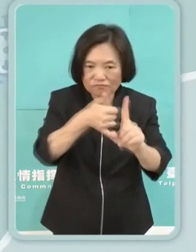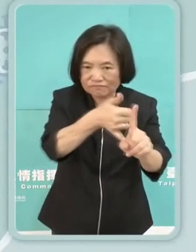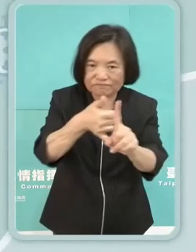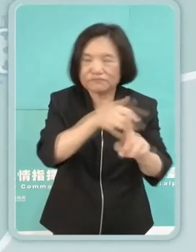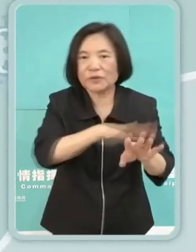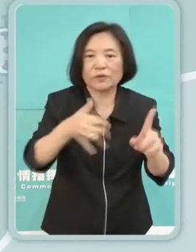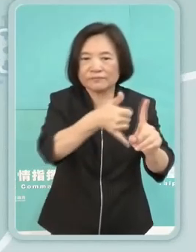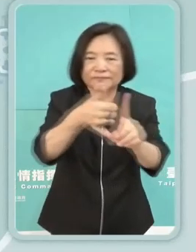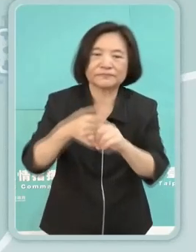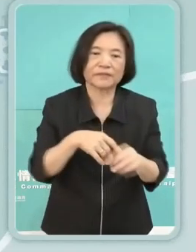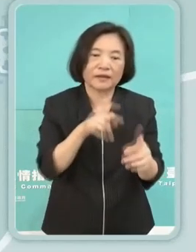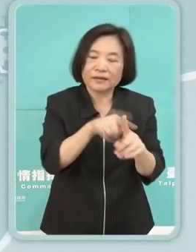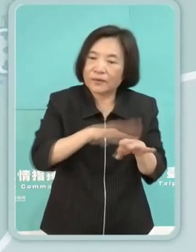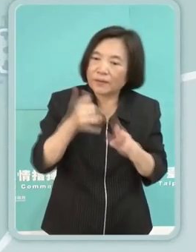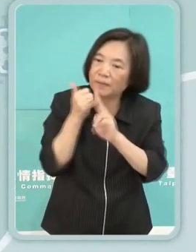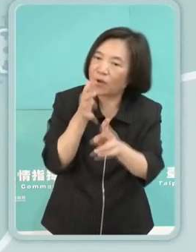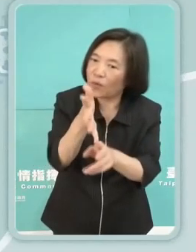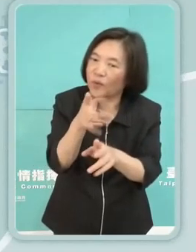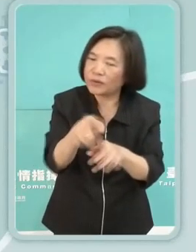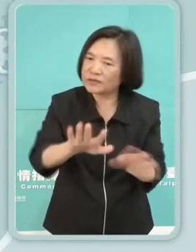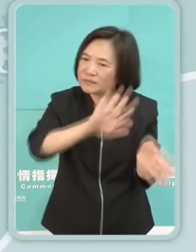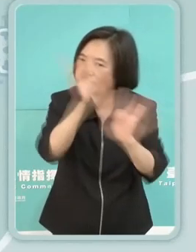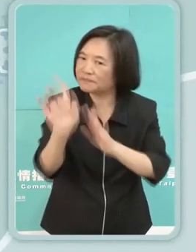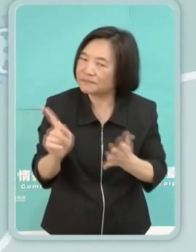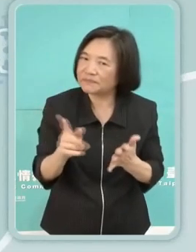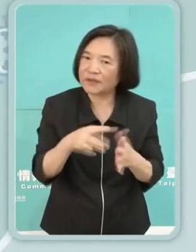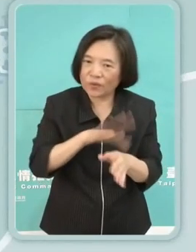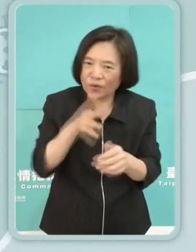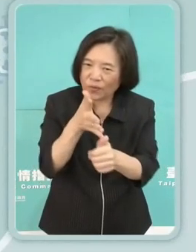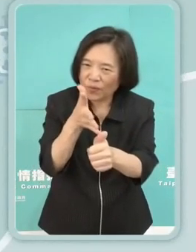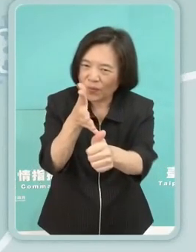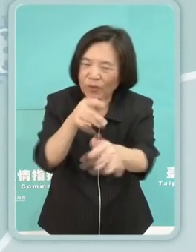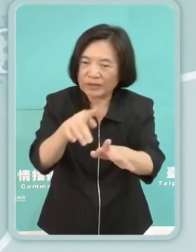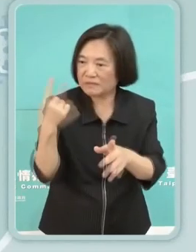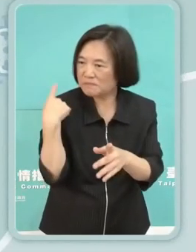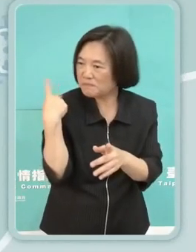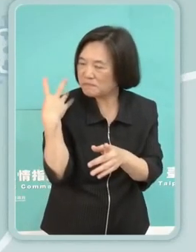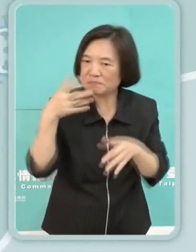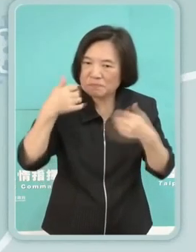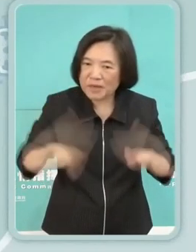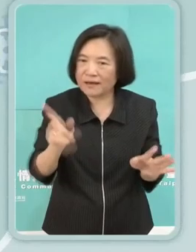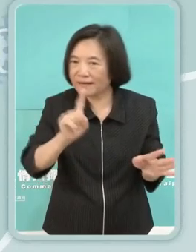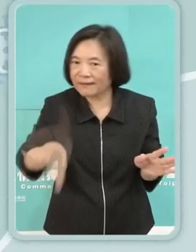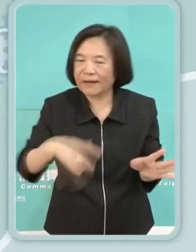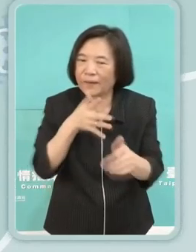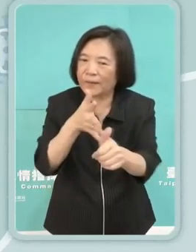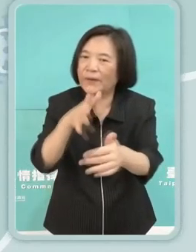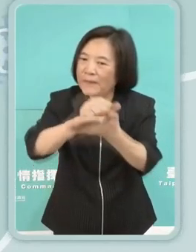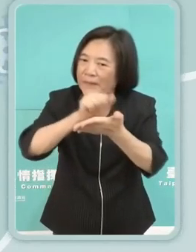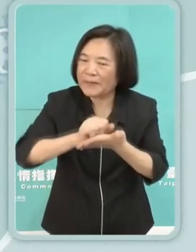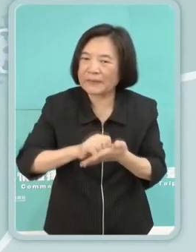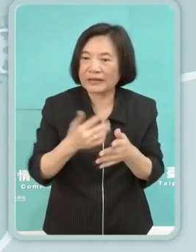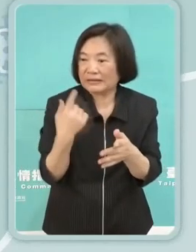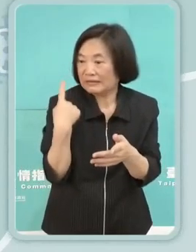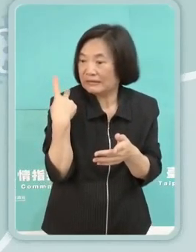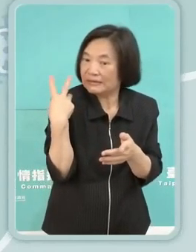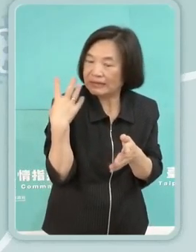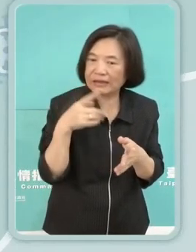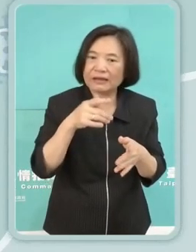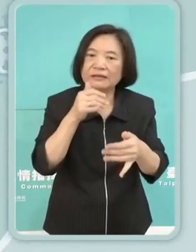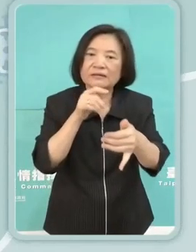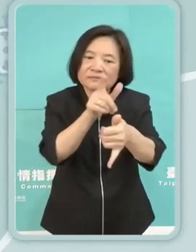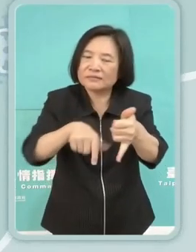打电话跟他了解他现在的状况，精准的疫调来掌握他的活动史，也就是问他说发病前3天你的